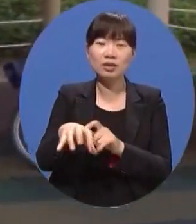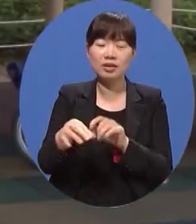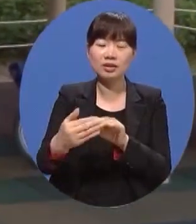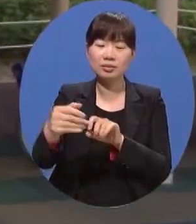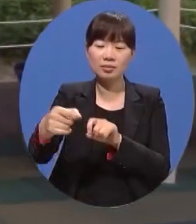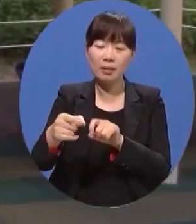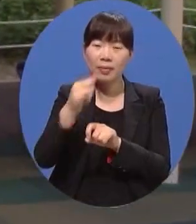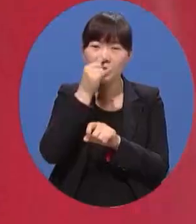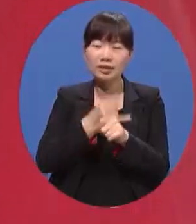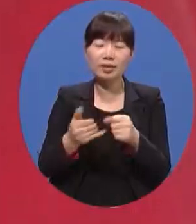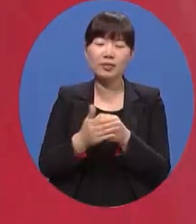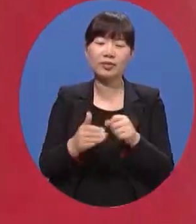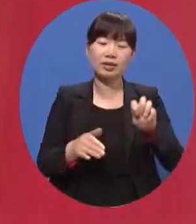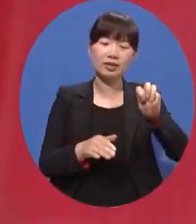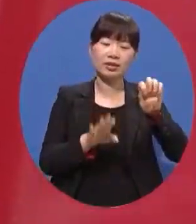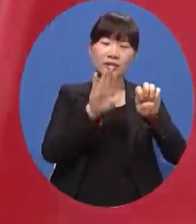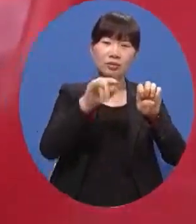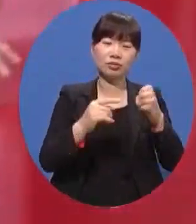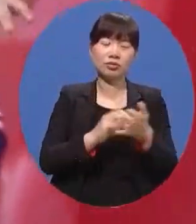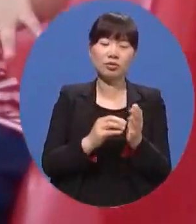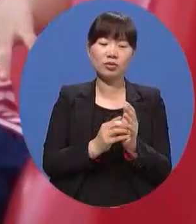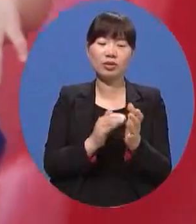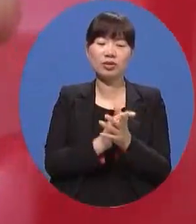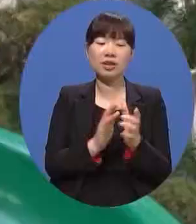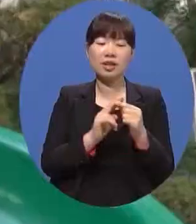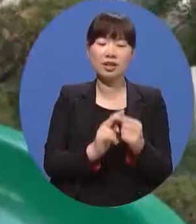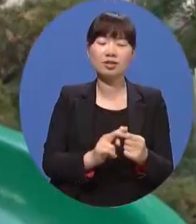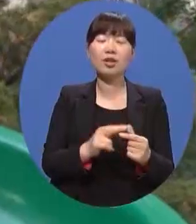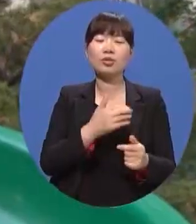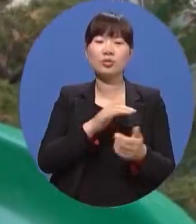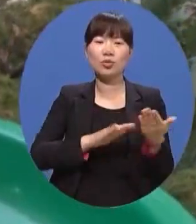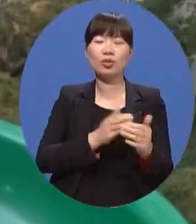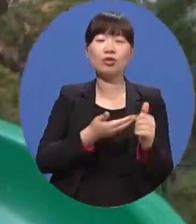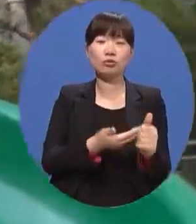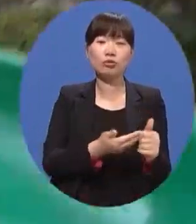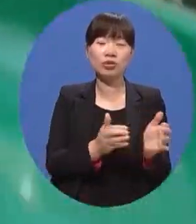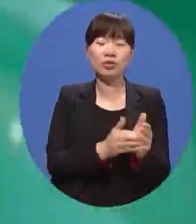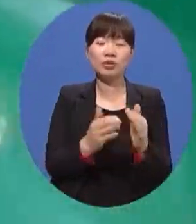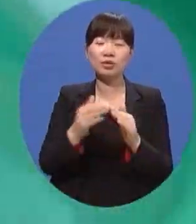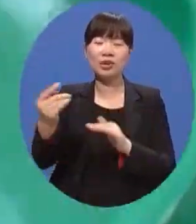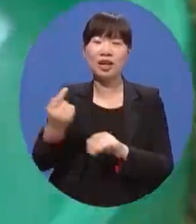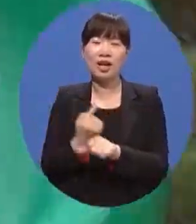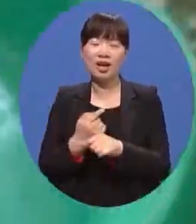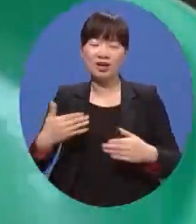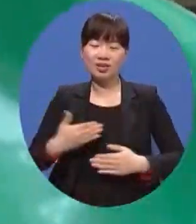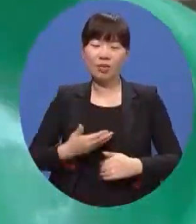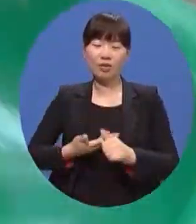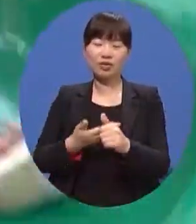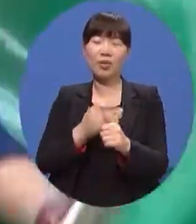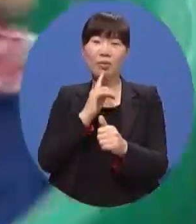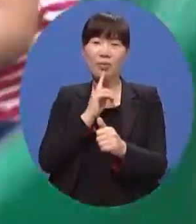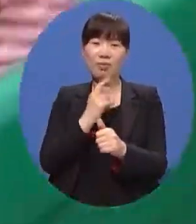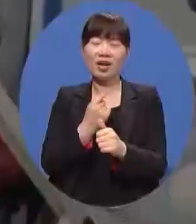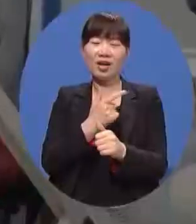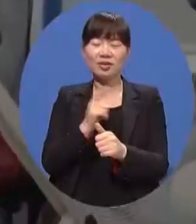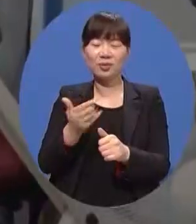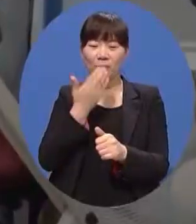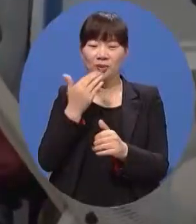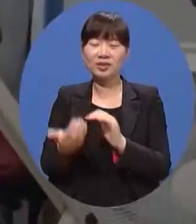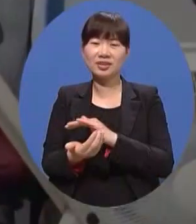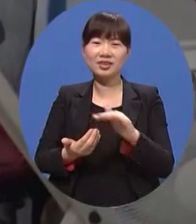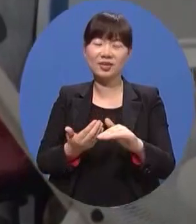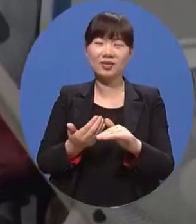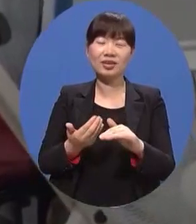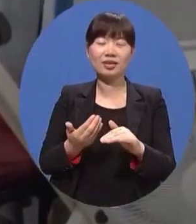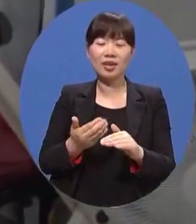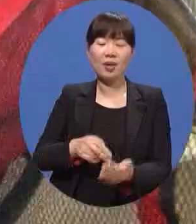있어서 한 3, 40분 정도 이제 충분히 친구들하고 놀게 좀 해주고 이제 네. 집에 와서 이제 샤워시키고 이제 저녁 먹기 전에 좀